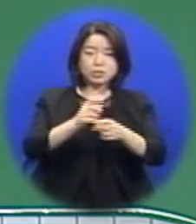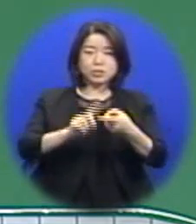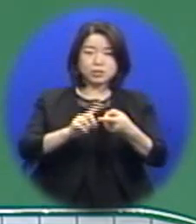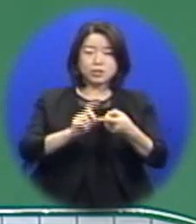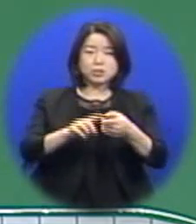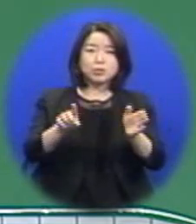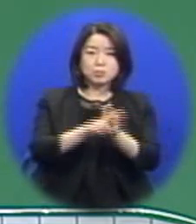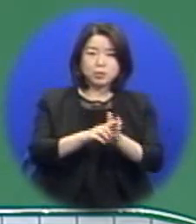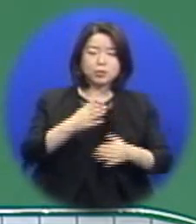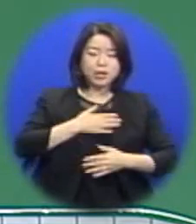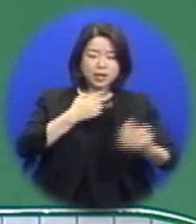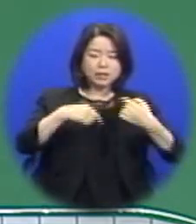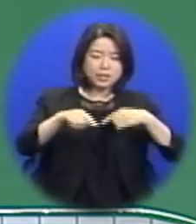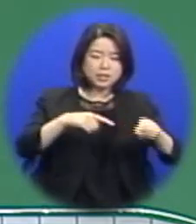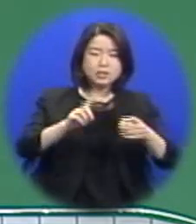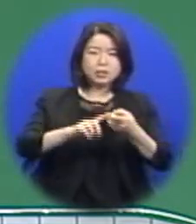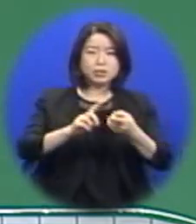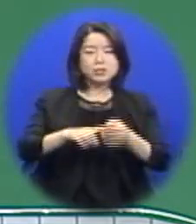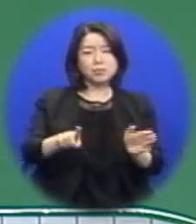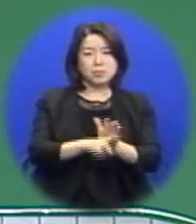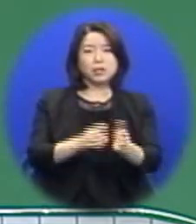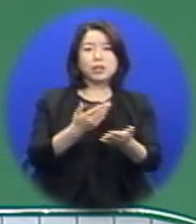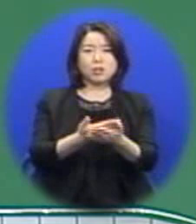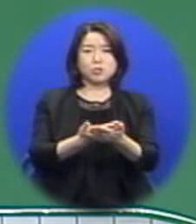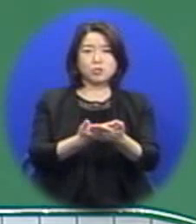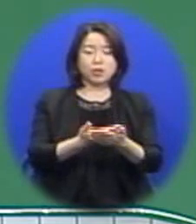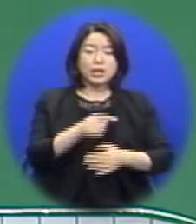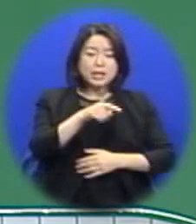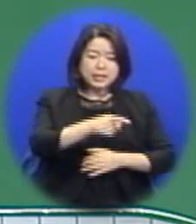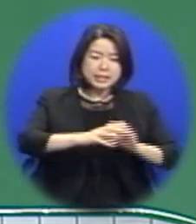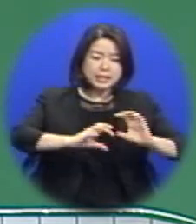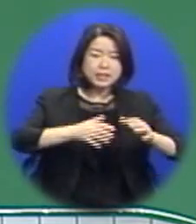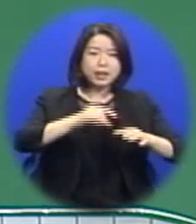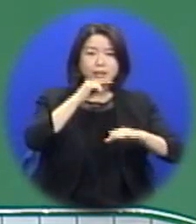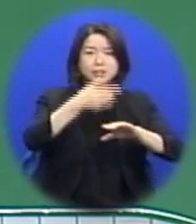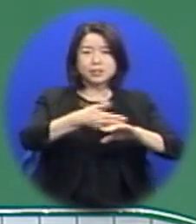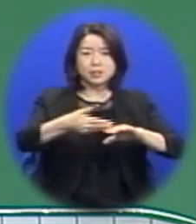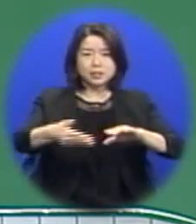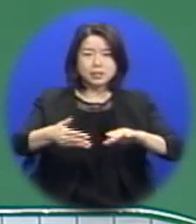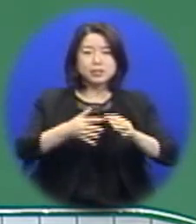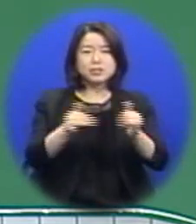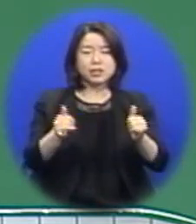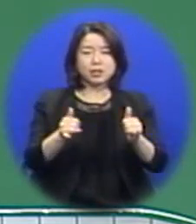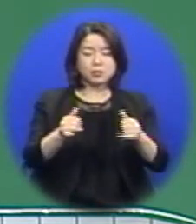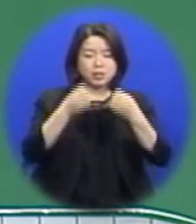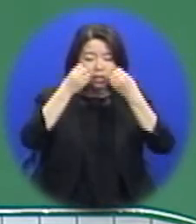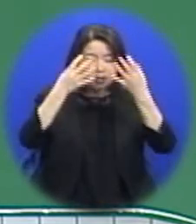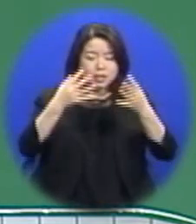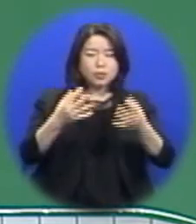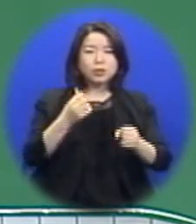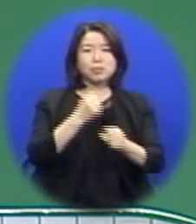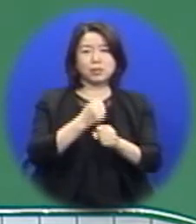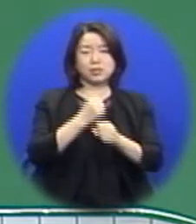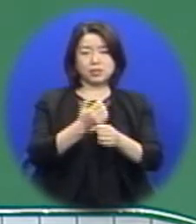다스리시는 것을 믿게 해주세요. 그리고 이 나라 민족을 하나님 새롭게 창조하게